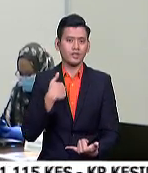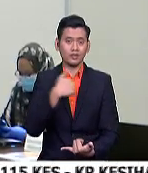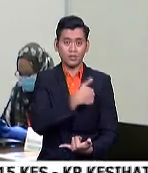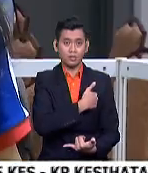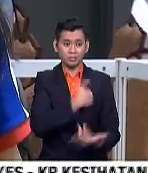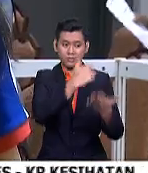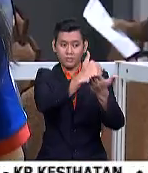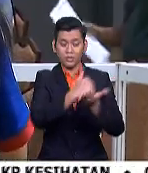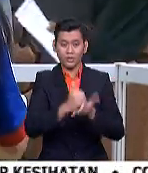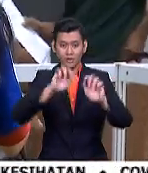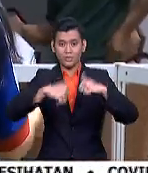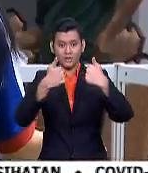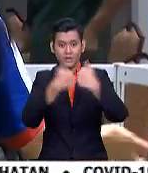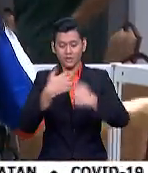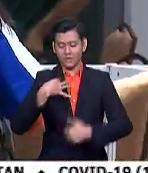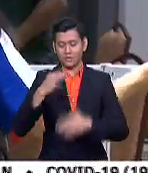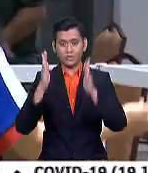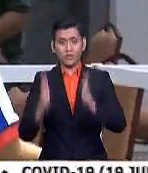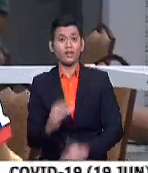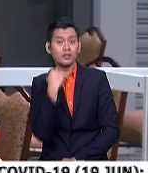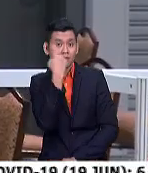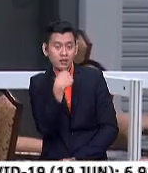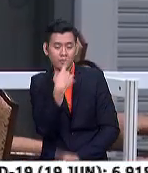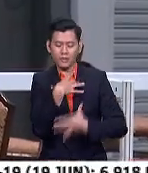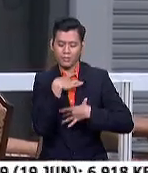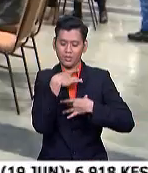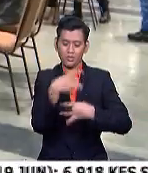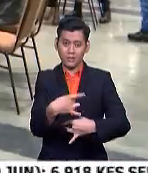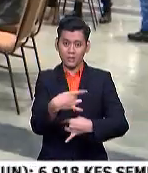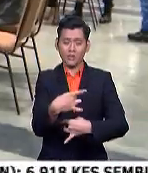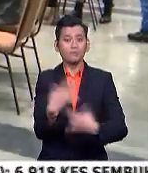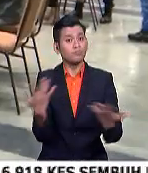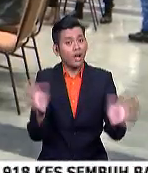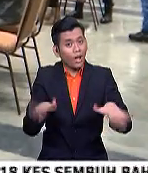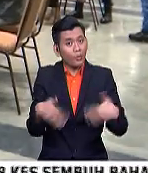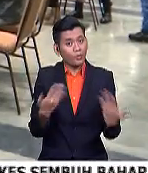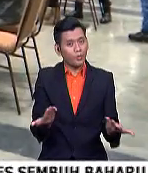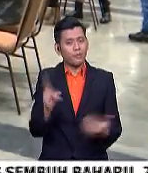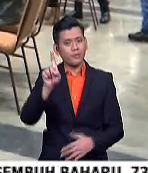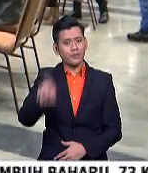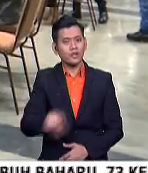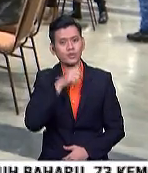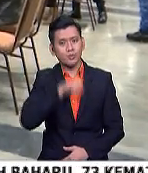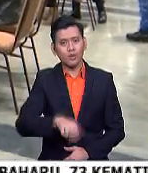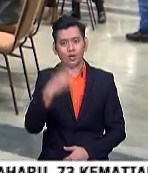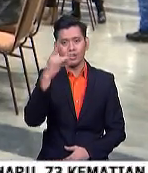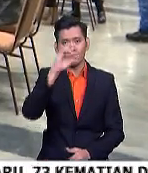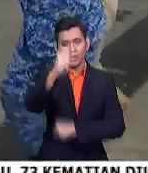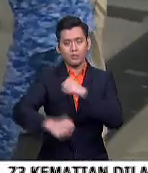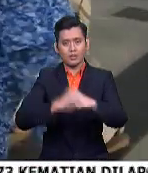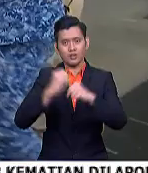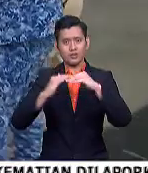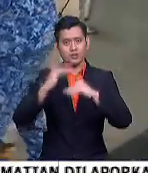ataupun sukarelawan. Bagi yang berminat menjadi sukarelawan, syaratnya mesti berusia 18 tahun ke atas serta